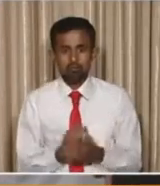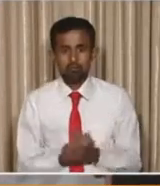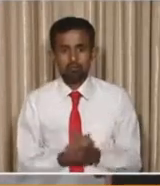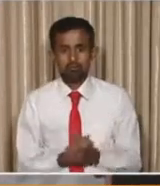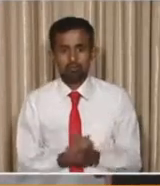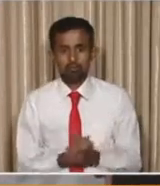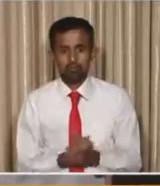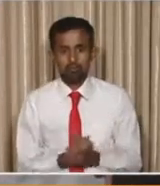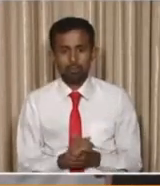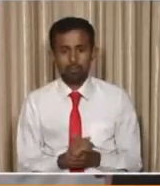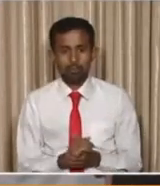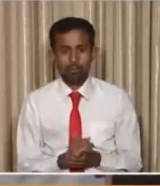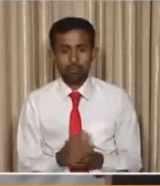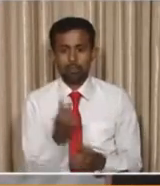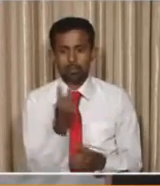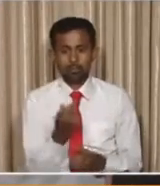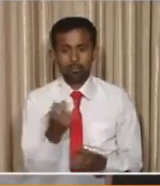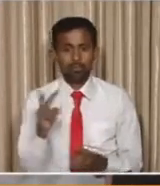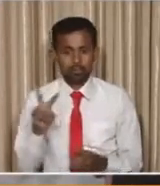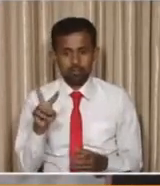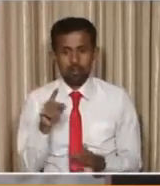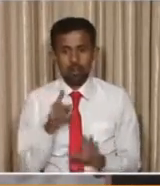විශේෂයෙන්ම 2002